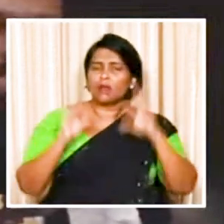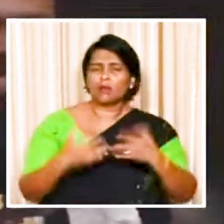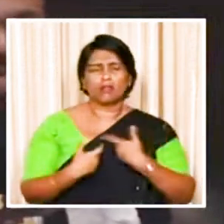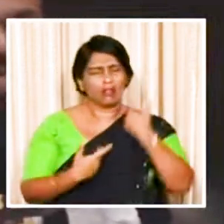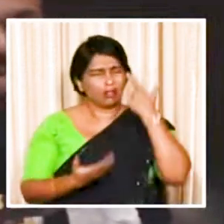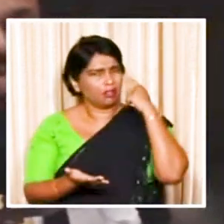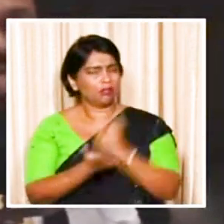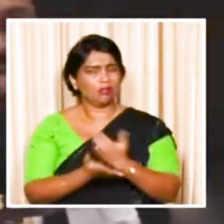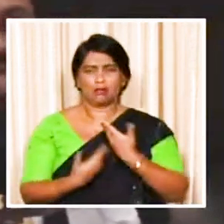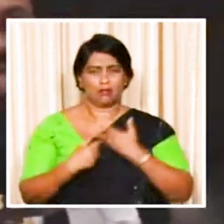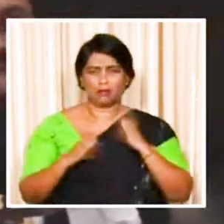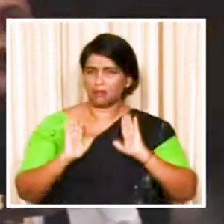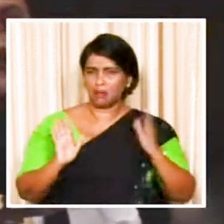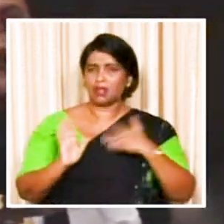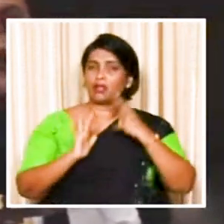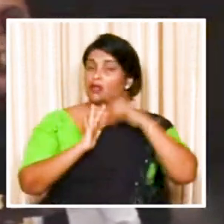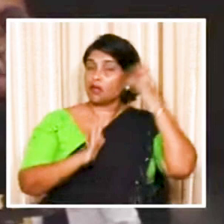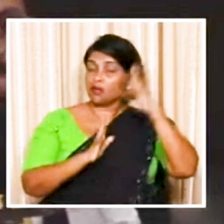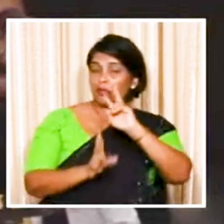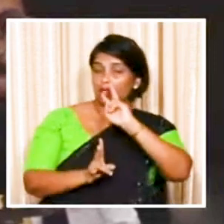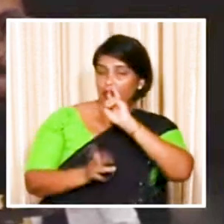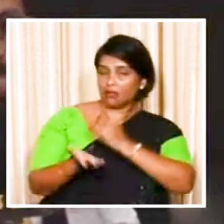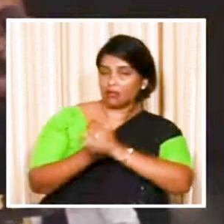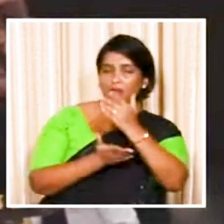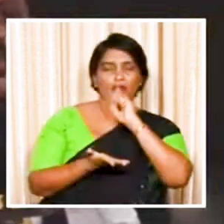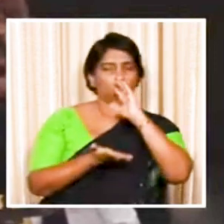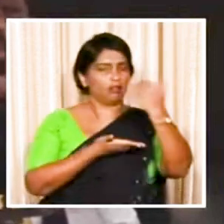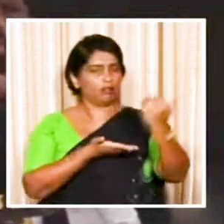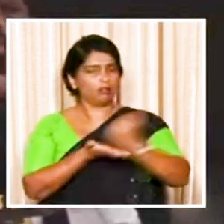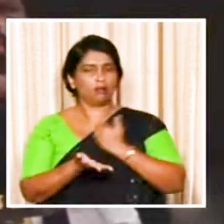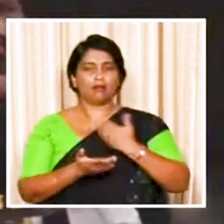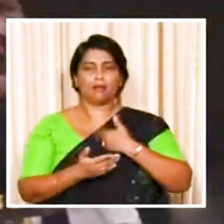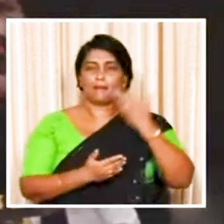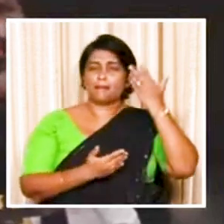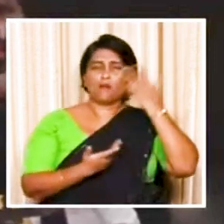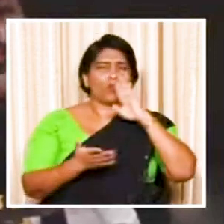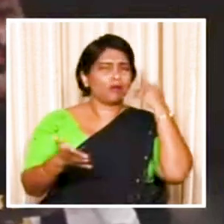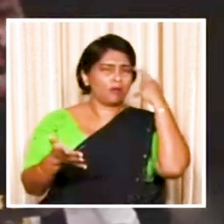கையாளாதீர்கள். தயவு செய்து இந்த மக்கள் நிம்மதியாக வாழ ஒரு வழியை ஏற்படுத்துங்கள் என்று கேட்டு நிறைவு செய்கிறேன்.